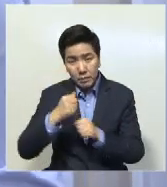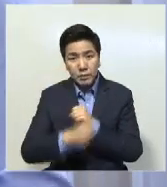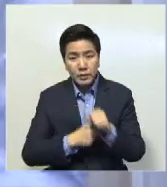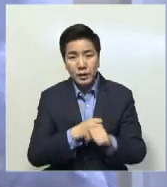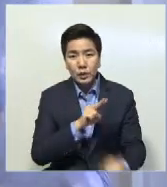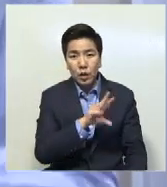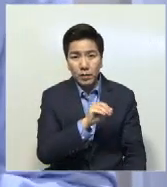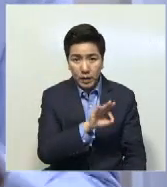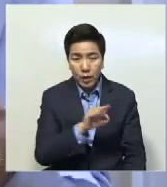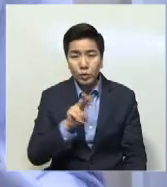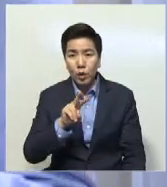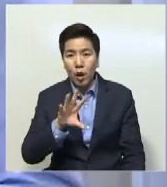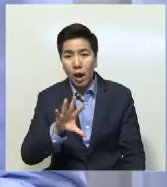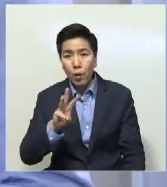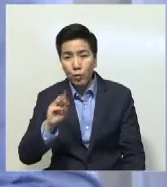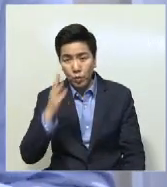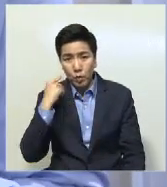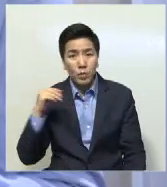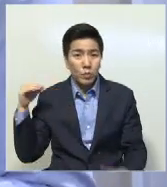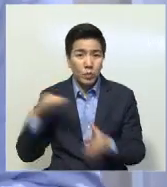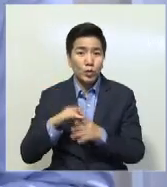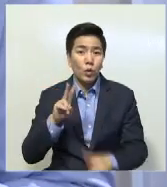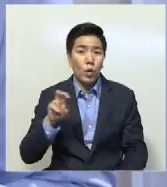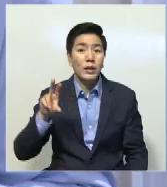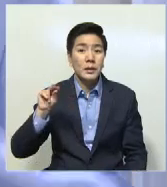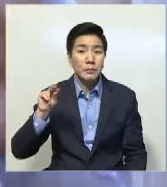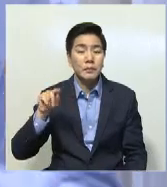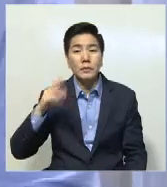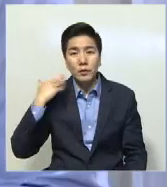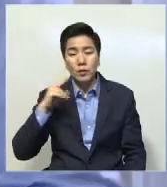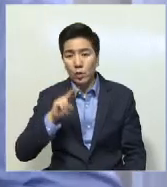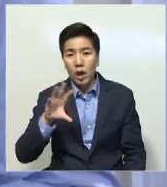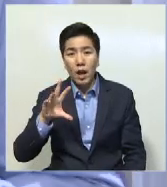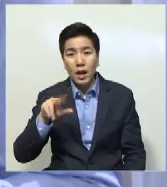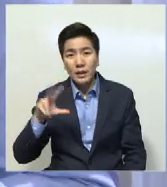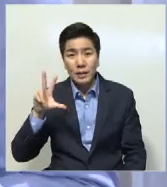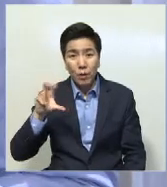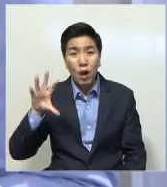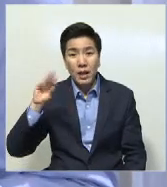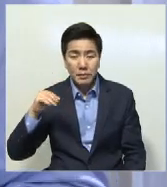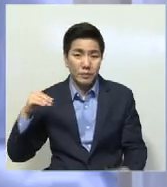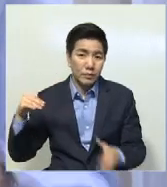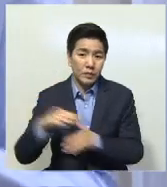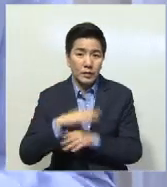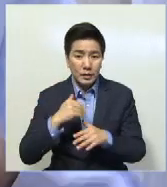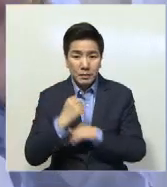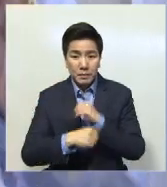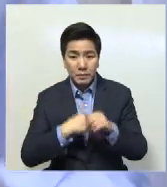ปี60ปี59น้ำผ่านเขื่อนเพชร230ลูกบาศก์เมตรต่อวินาทีปี60ผ่าน350ลูกบาศก์เมตรต่อวินาที